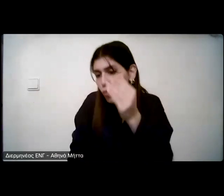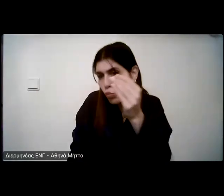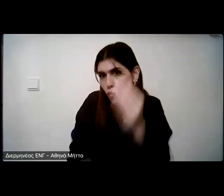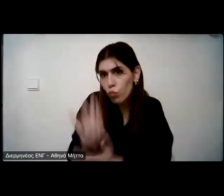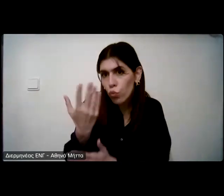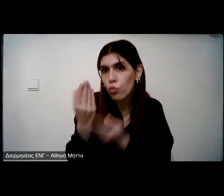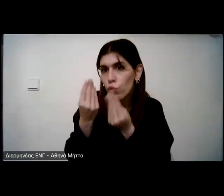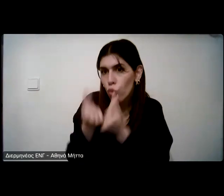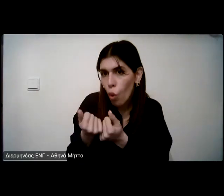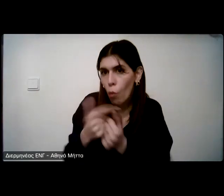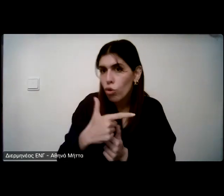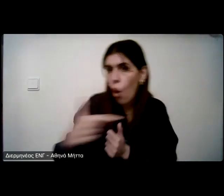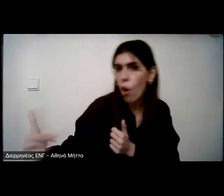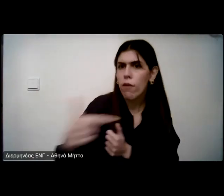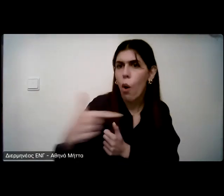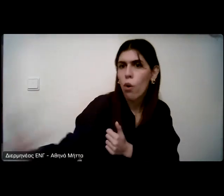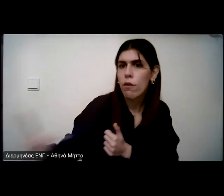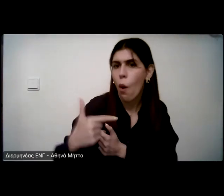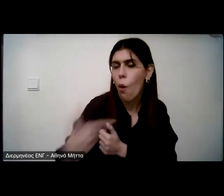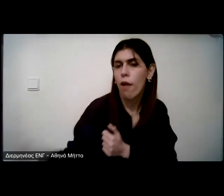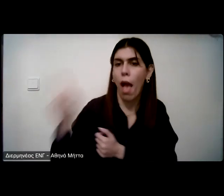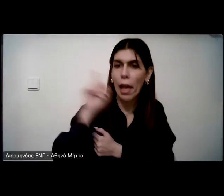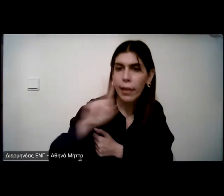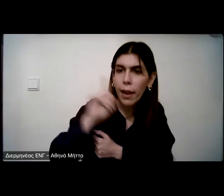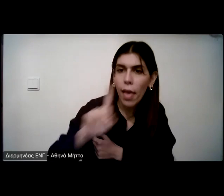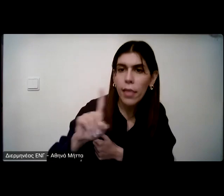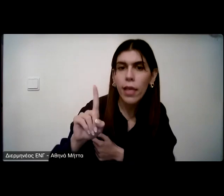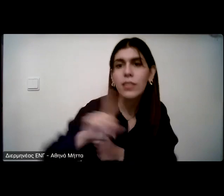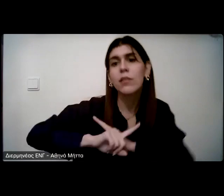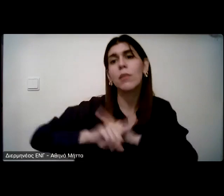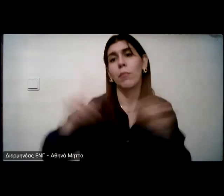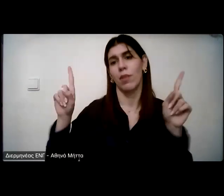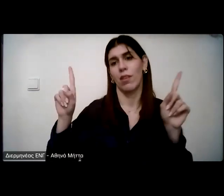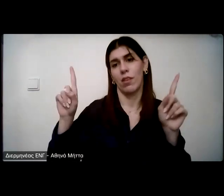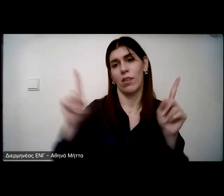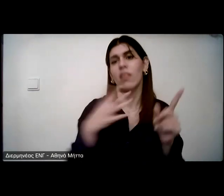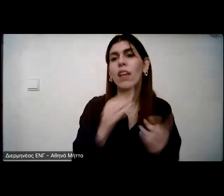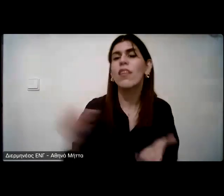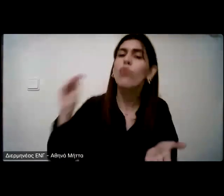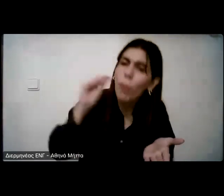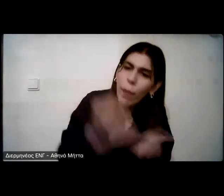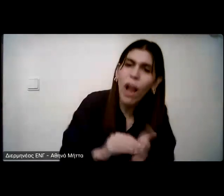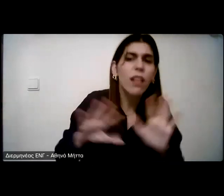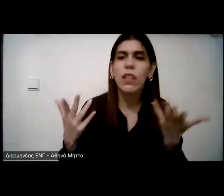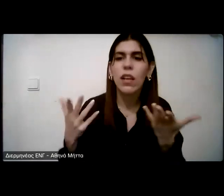τύπου αορατότητα των γυναικών, τι είναι στην ουσία μια ακραία μορφή εμφυλισβίας.